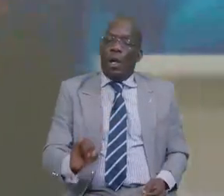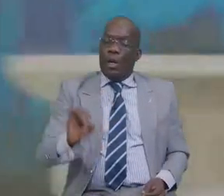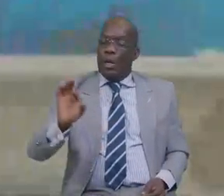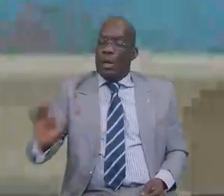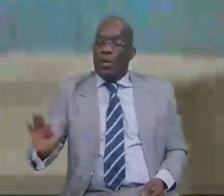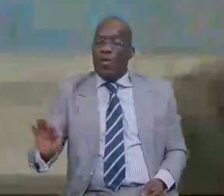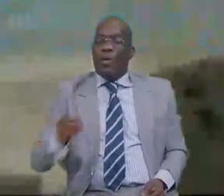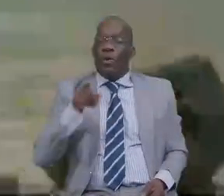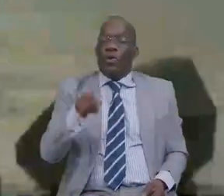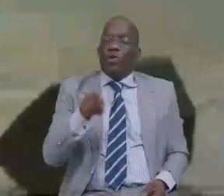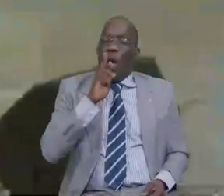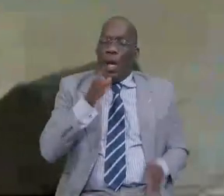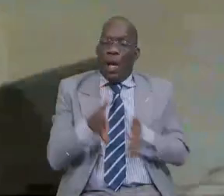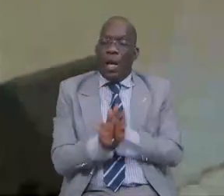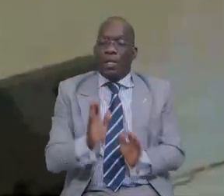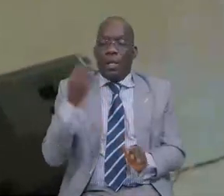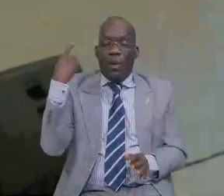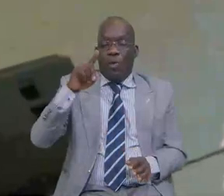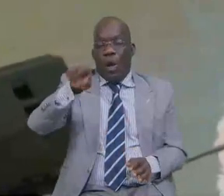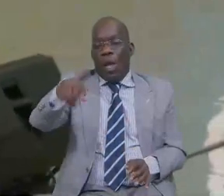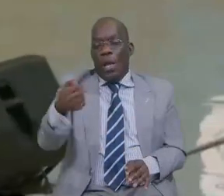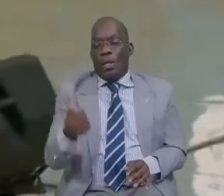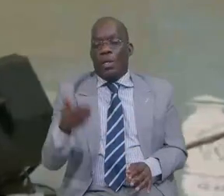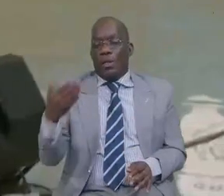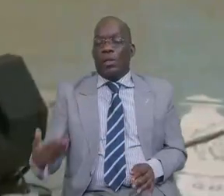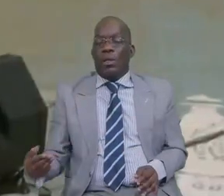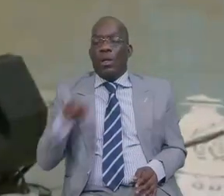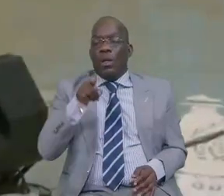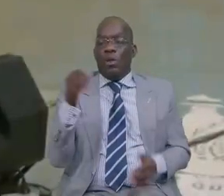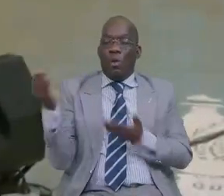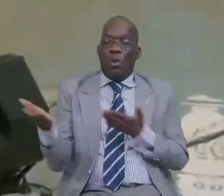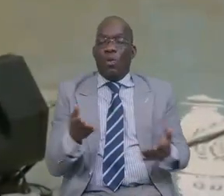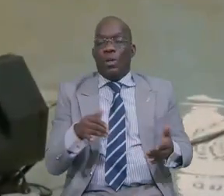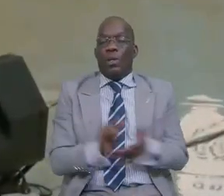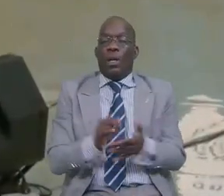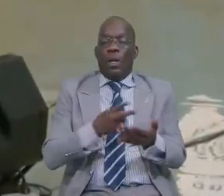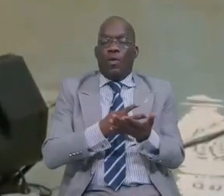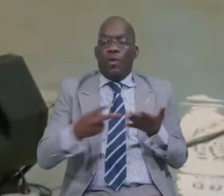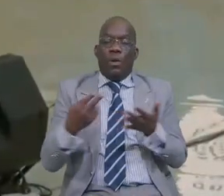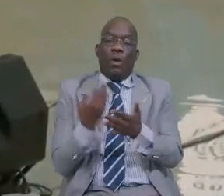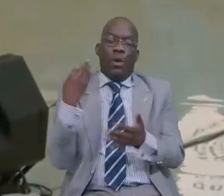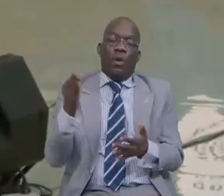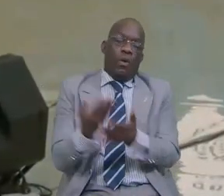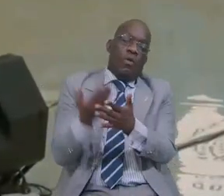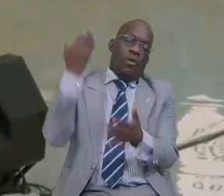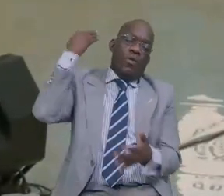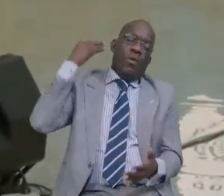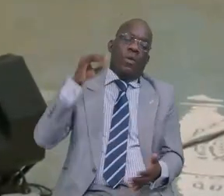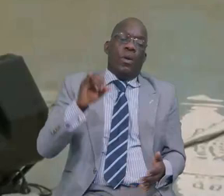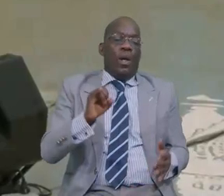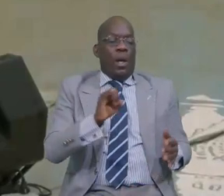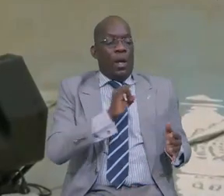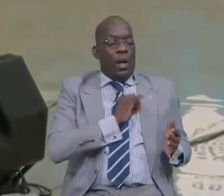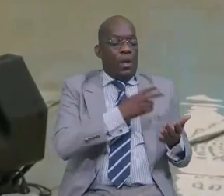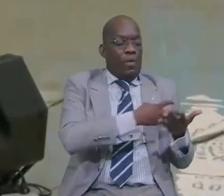j'ai échoué. Et quand tu demandes autre chose, et tu ramènes l'échec du passé,